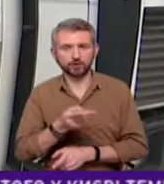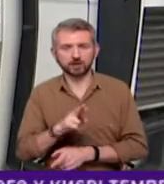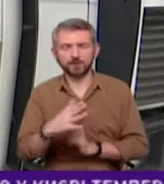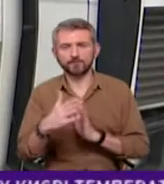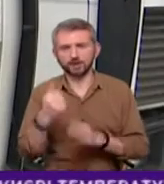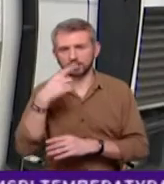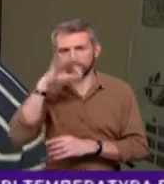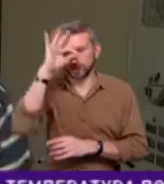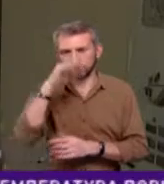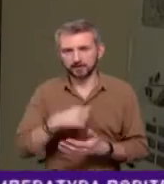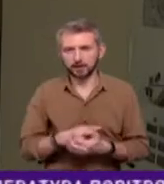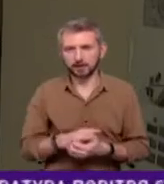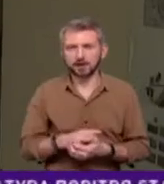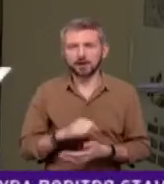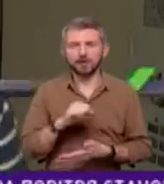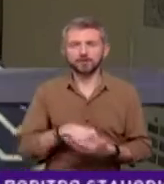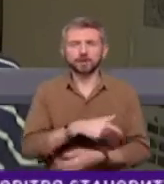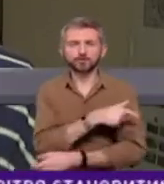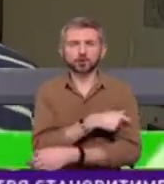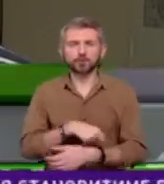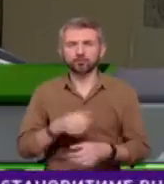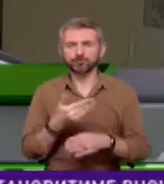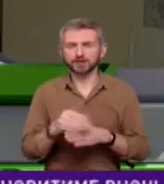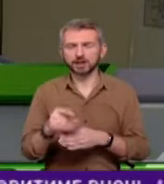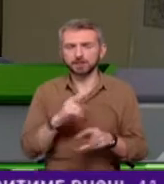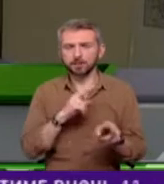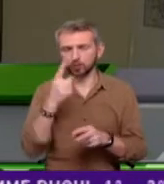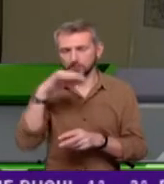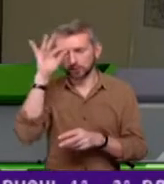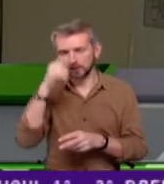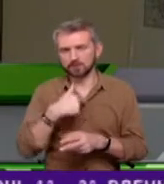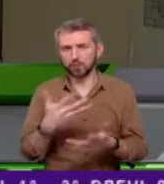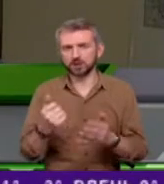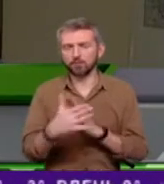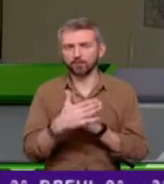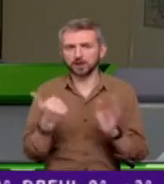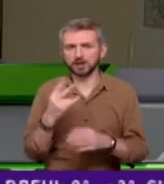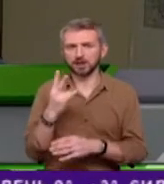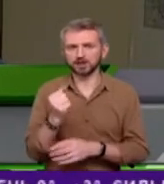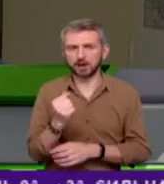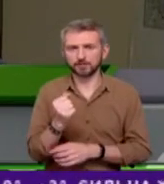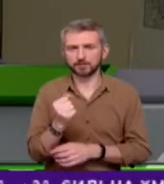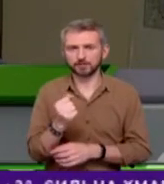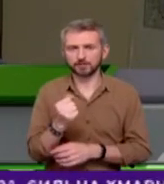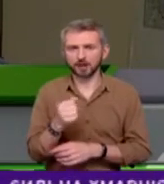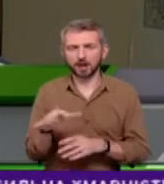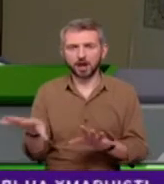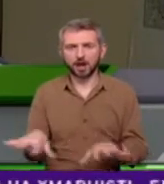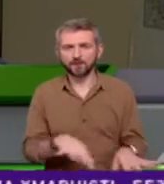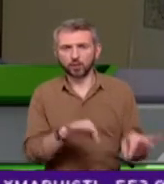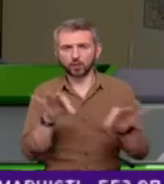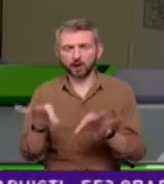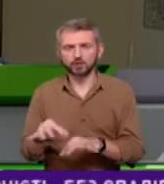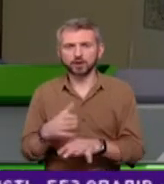викликів поліції. Від чергової частини патрульної поліції ми отримуємо виклик на евакуацію.